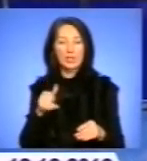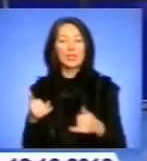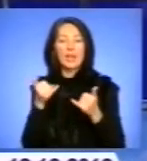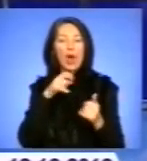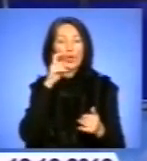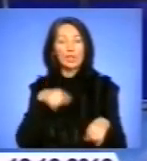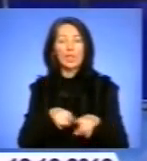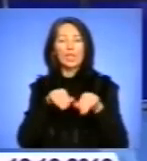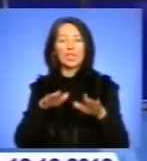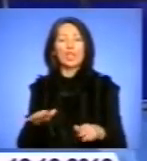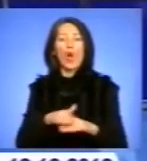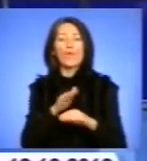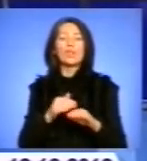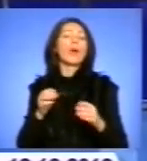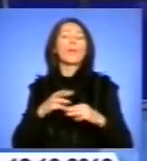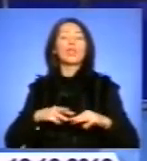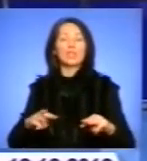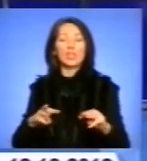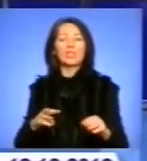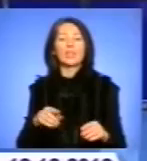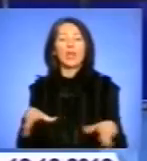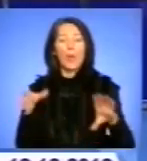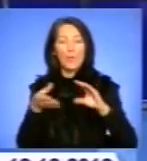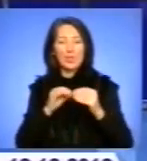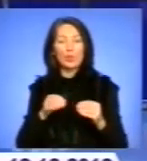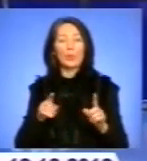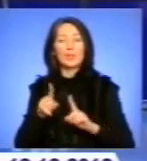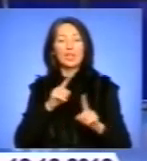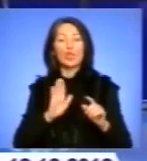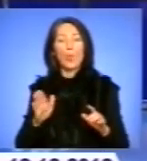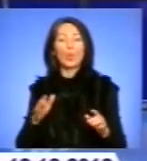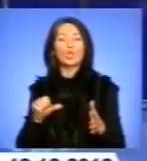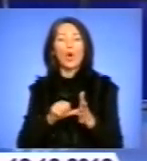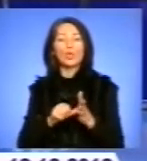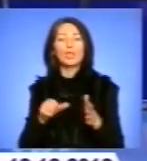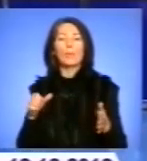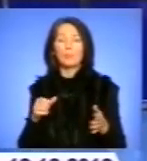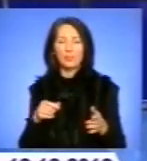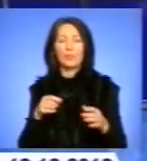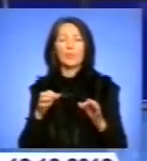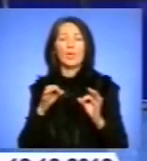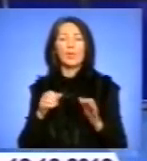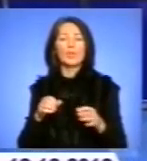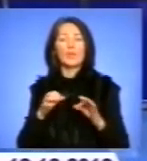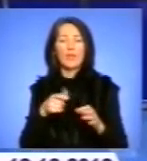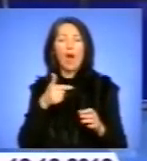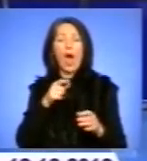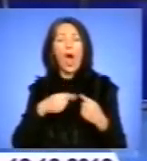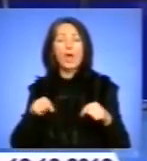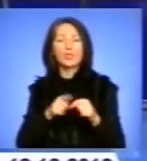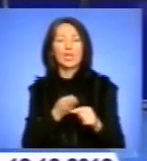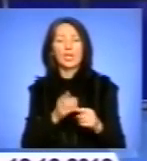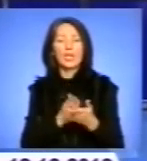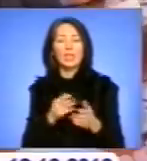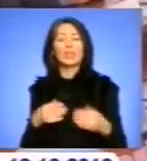ухвалила президія Ради Федерації за підсумками засідання, що відбулося за участі представників галузі, які є найбільшими споживачами природного